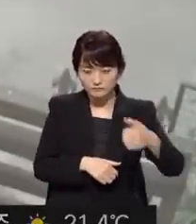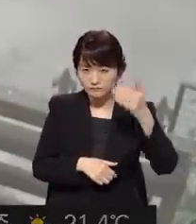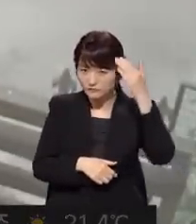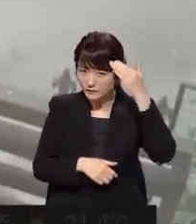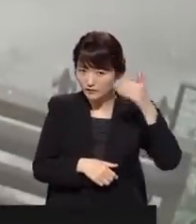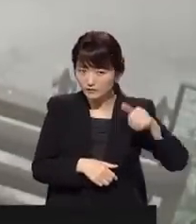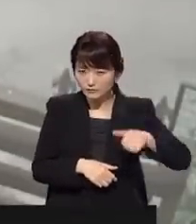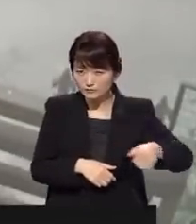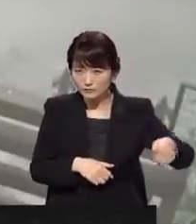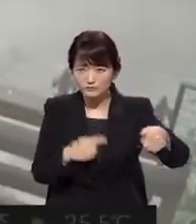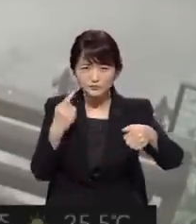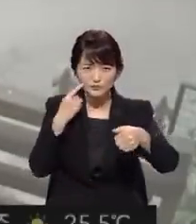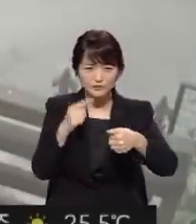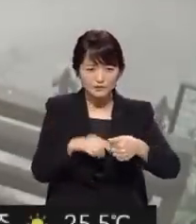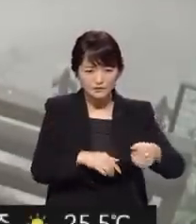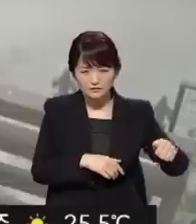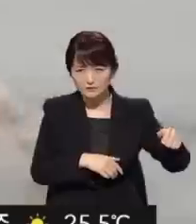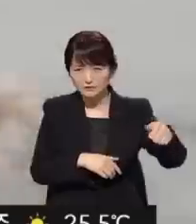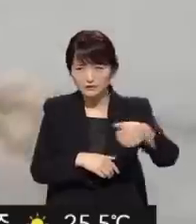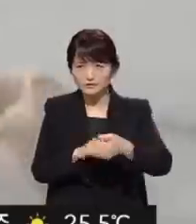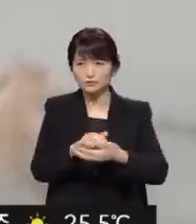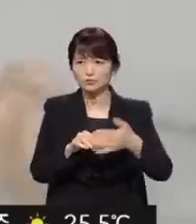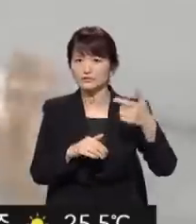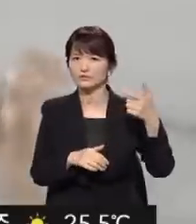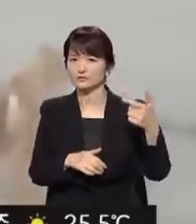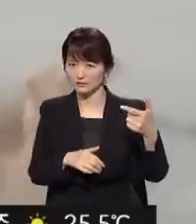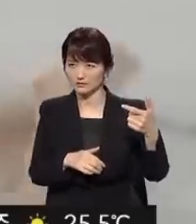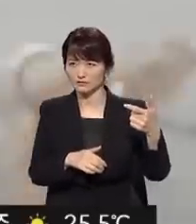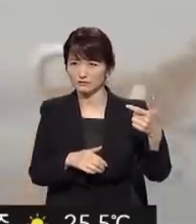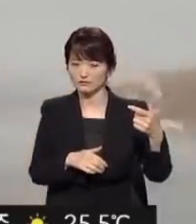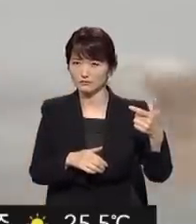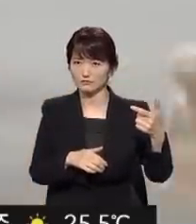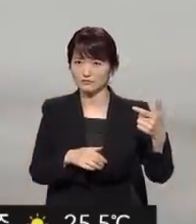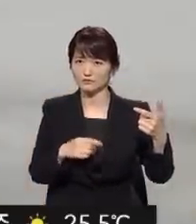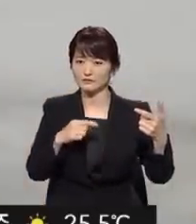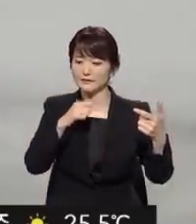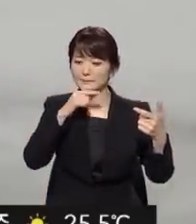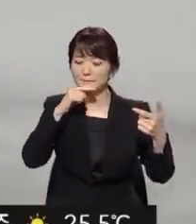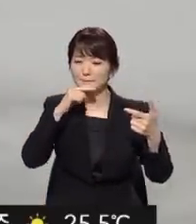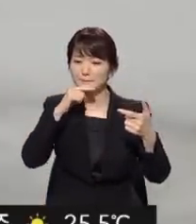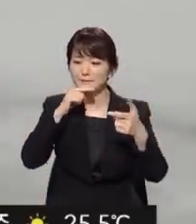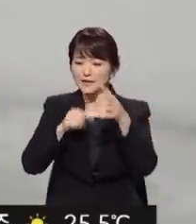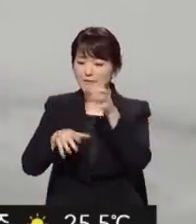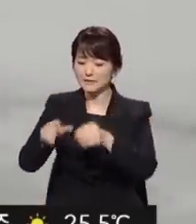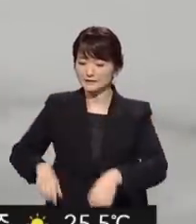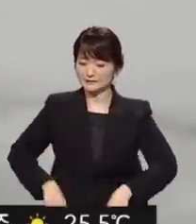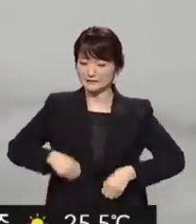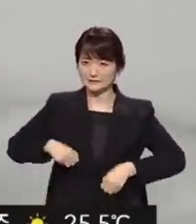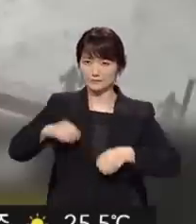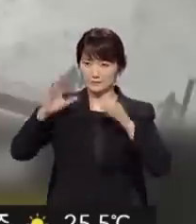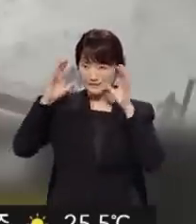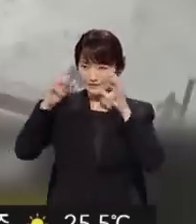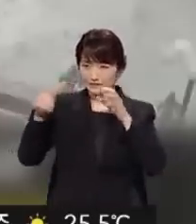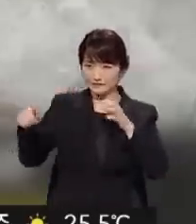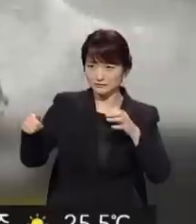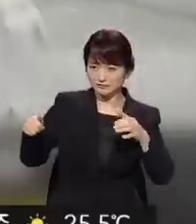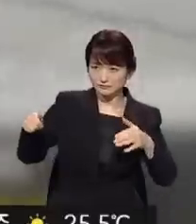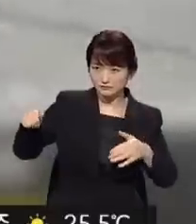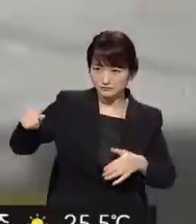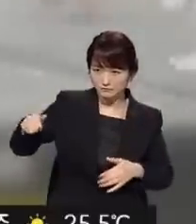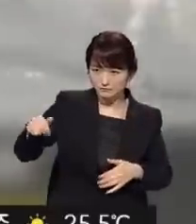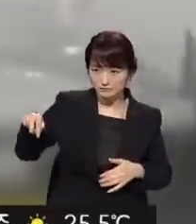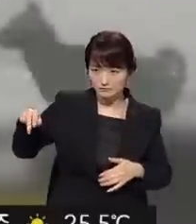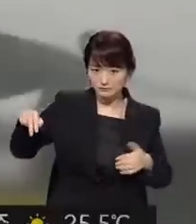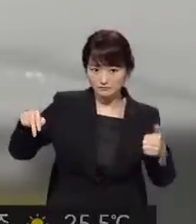개부터 황금까지 모두 6마리나 됩니다. 골목 끝에서 빨간 바지를 입은 어린아이가 한 명 걸어나옵니다. 그런데